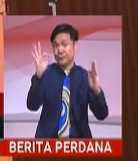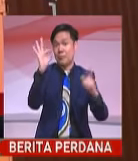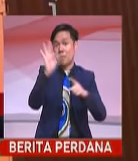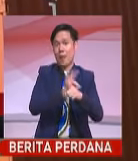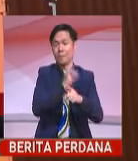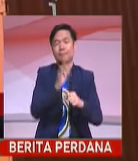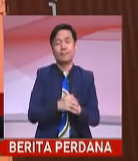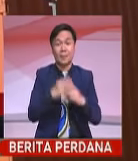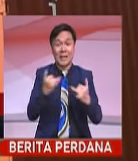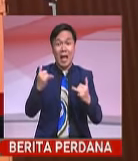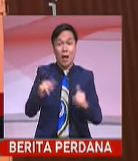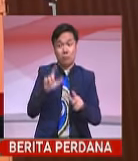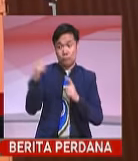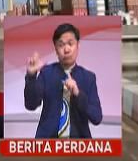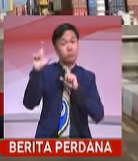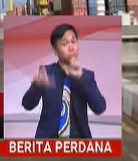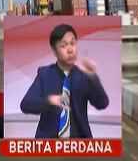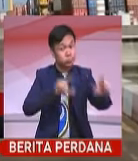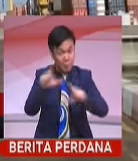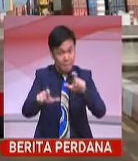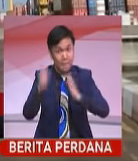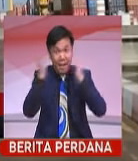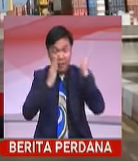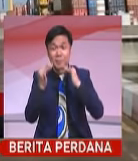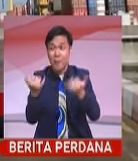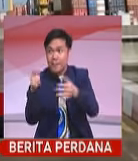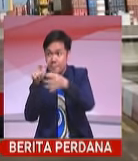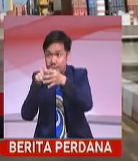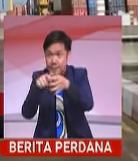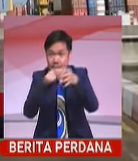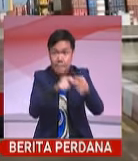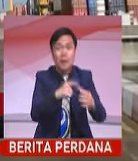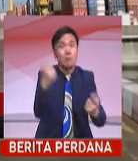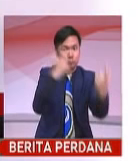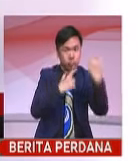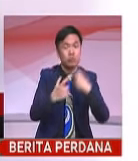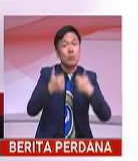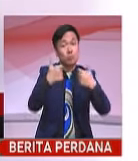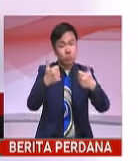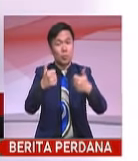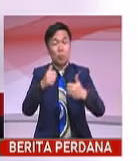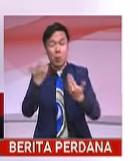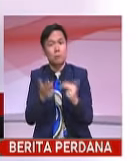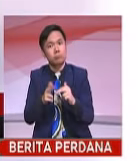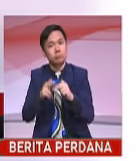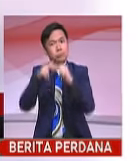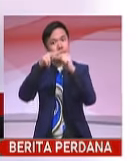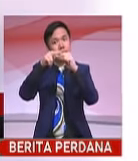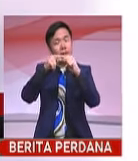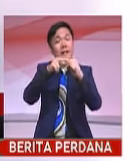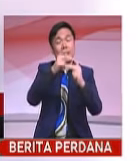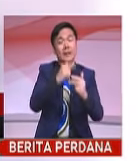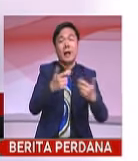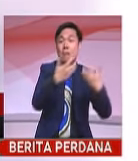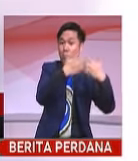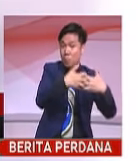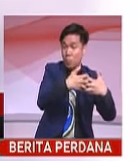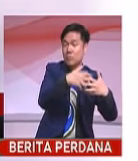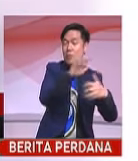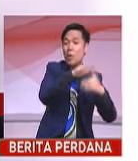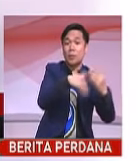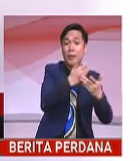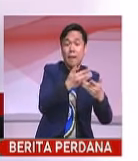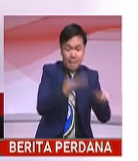merangka strategi pelaburan negara untuk menarik pelaburan berkualiti tinggi yang mampu meningkatkan kapasiti produktif